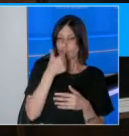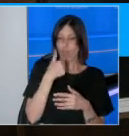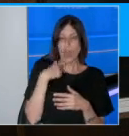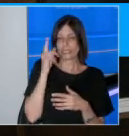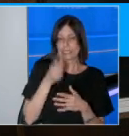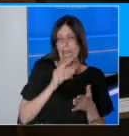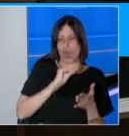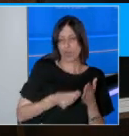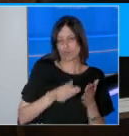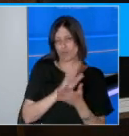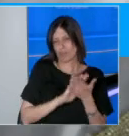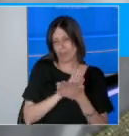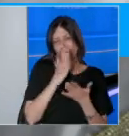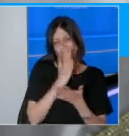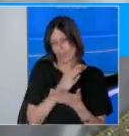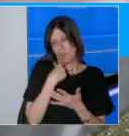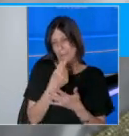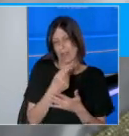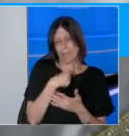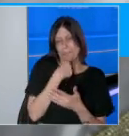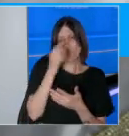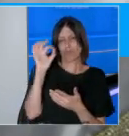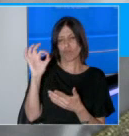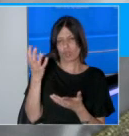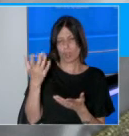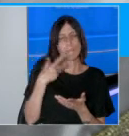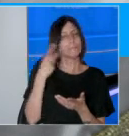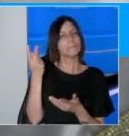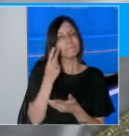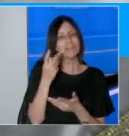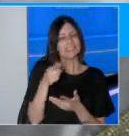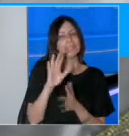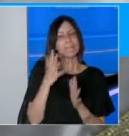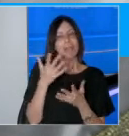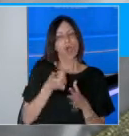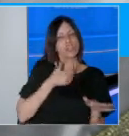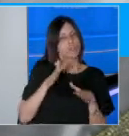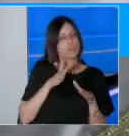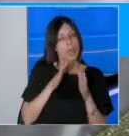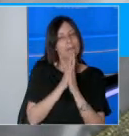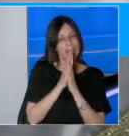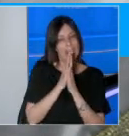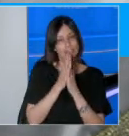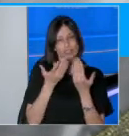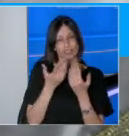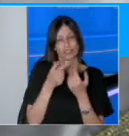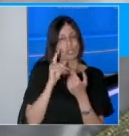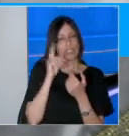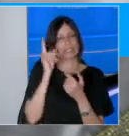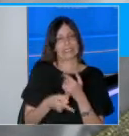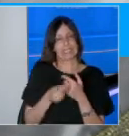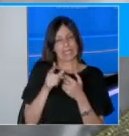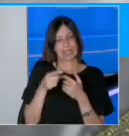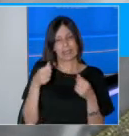צריך לחתום על שום דבר, הוא אמר את זה בקולו. אז בוודאי שזה מה שראש הממשלה גם ביקש, לא צריך את זה, בשביל זה לא